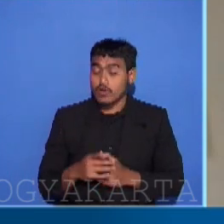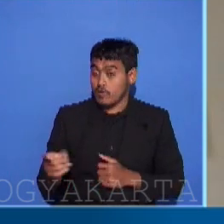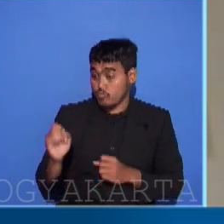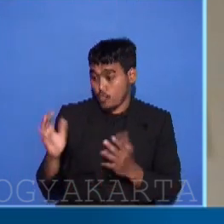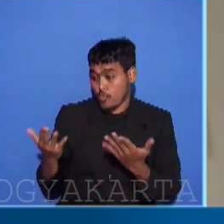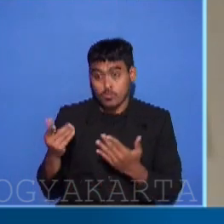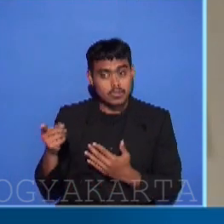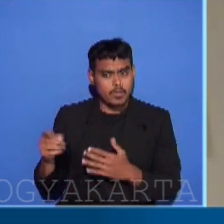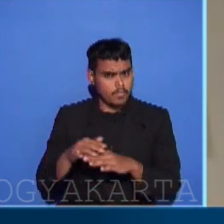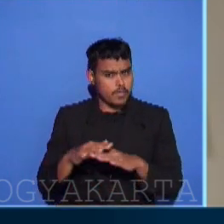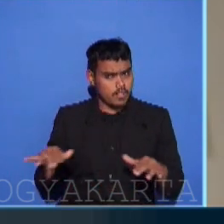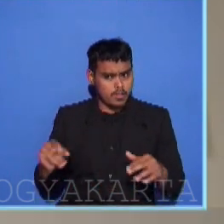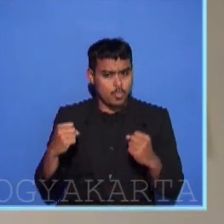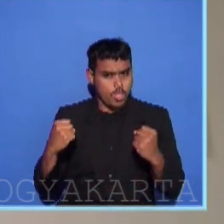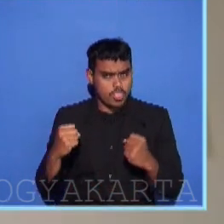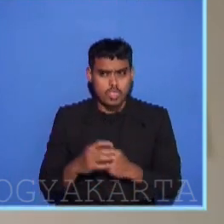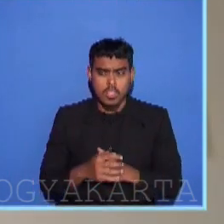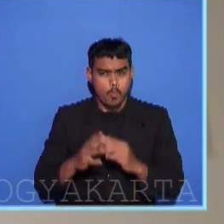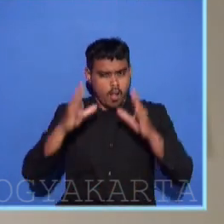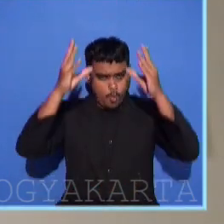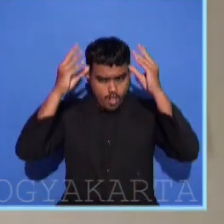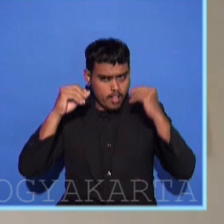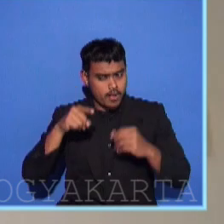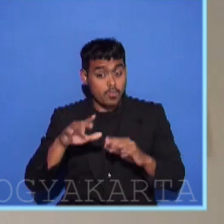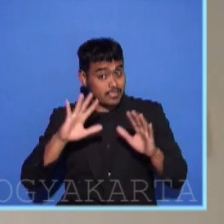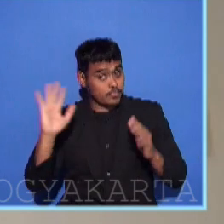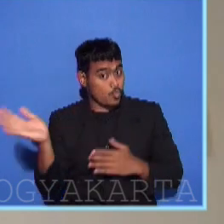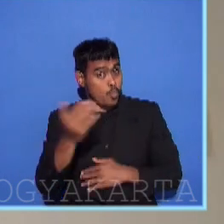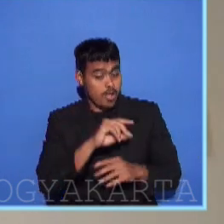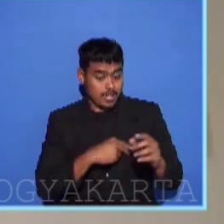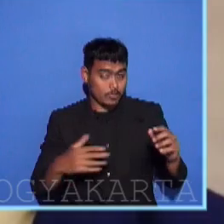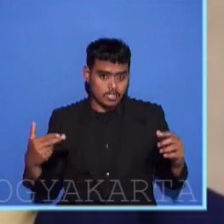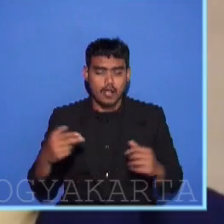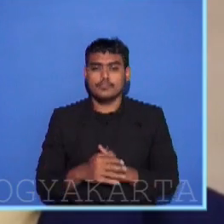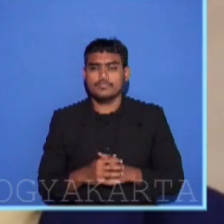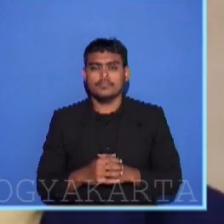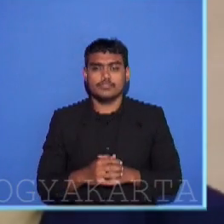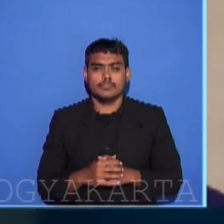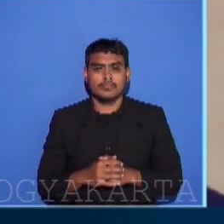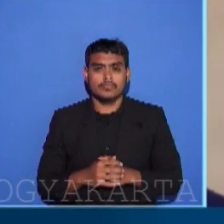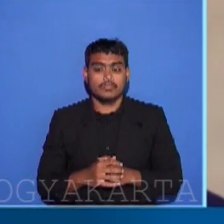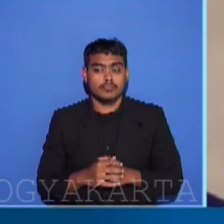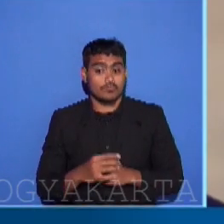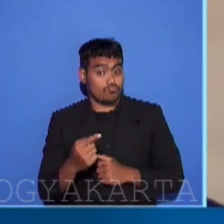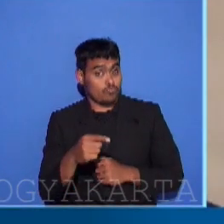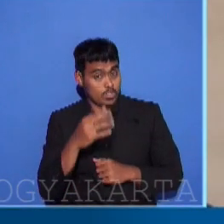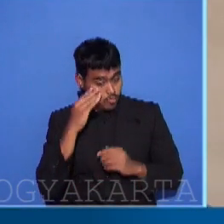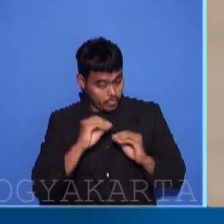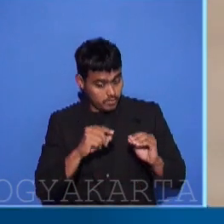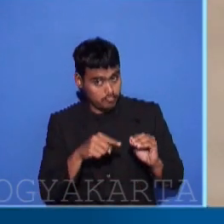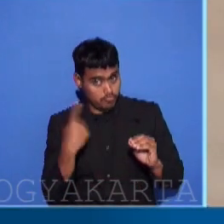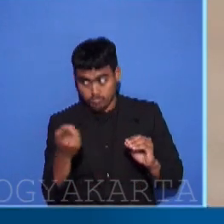pemerataan dan penguatan tenaga perawat di seluruh Indonesia kami Sebagai penyelenggara pendidikan perlu